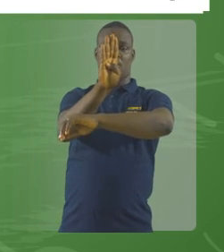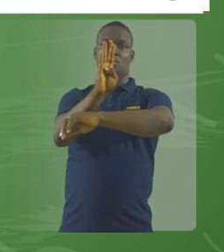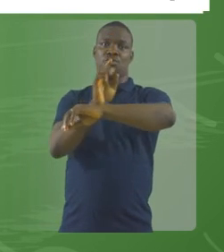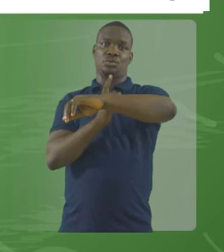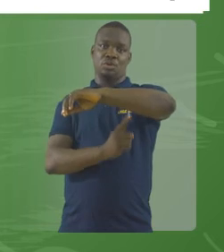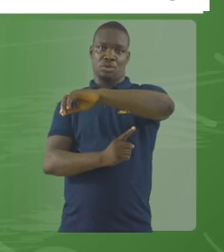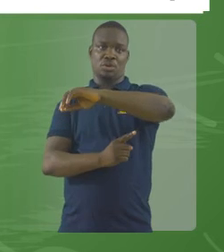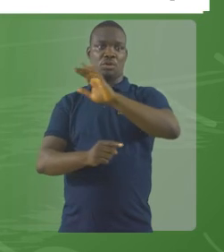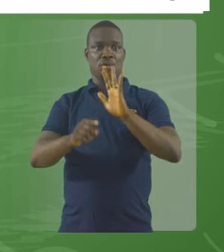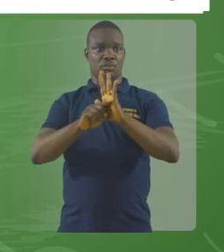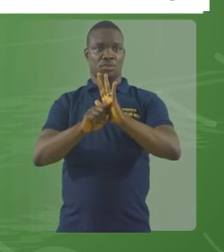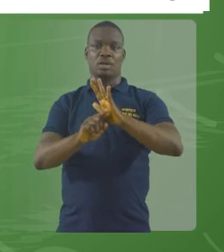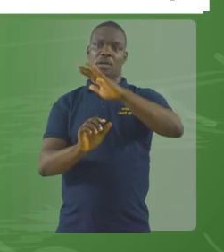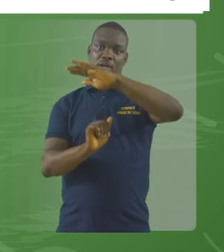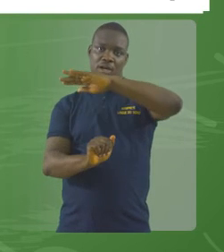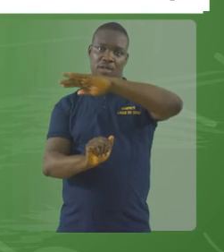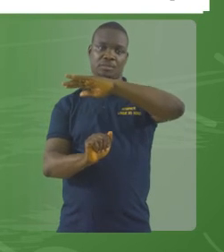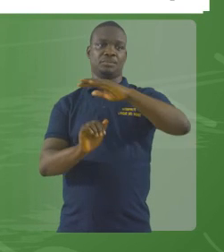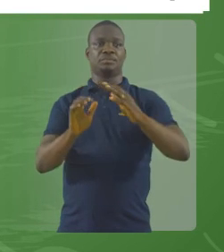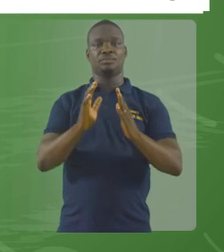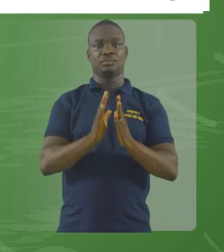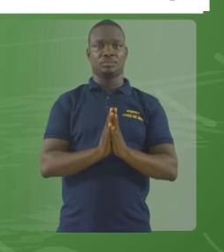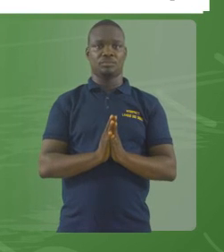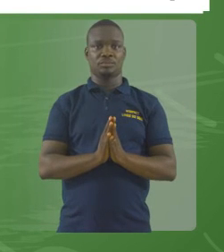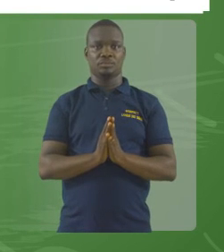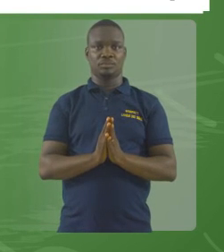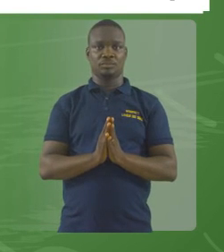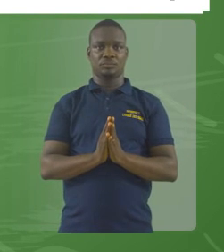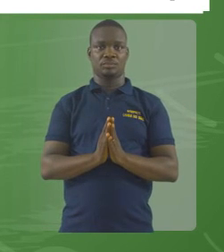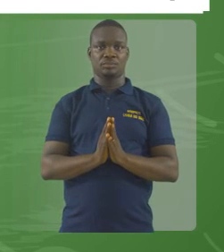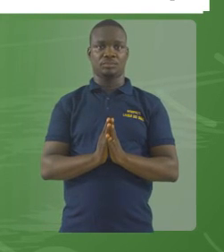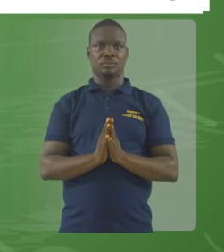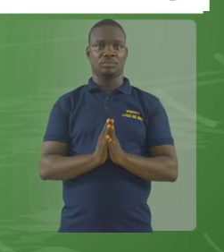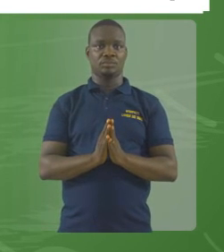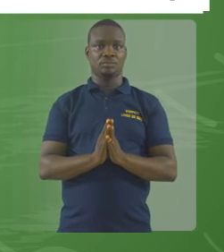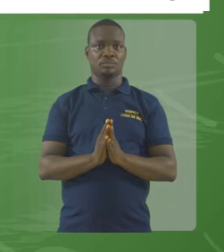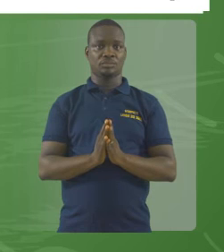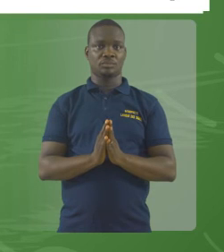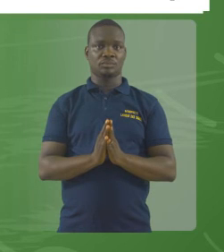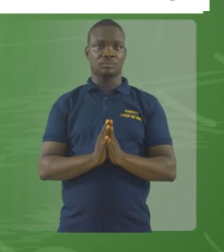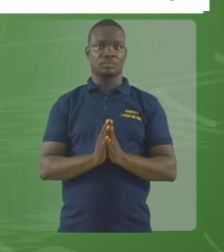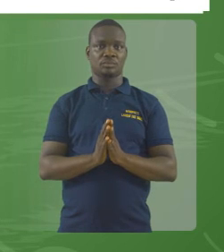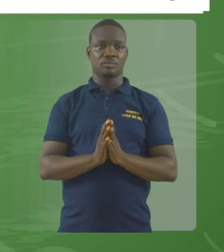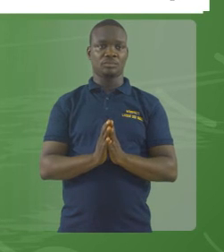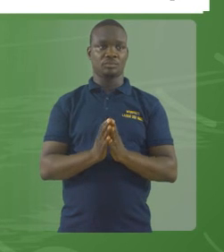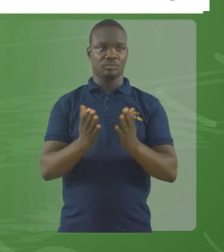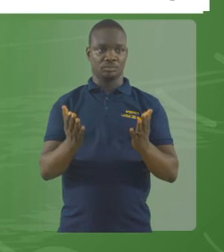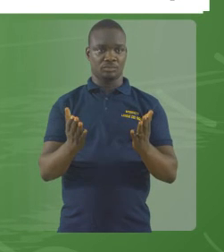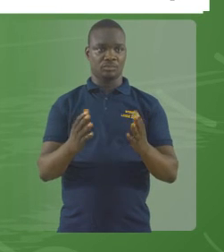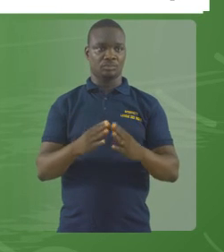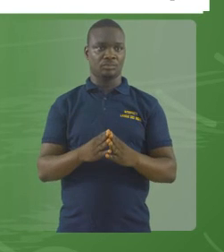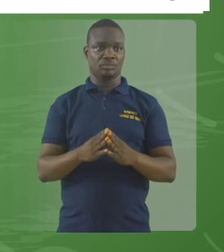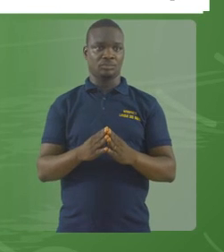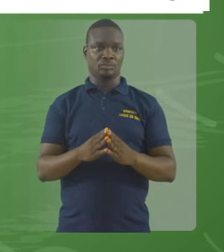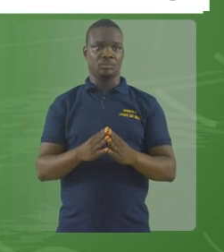et son centre sera le point oméga, dont l'affixe est B